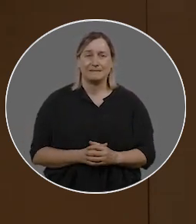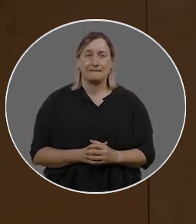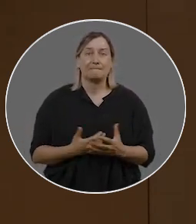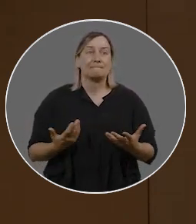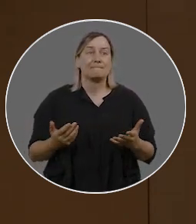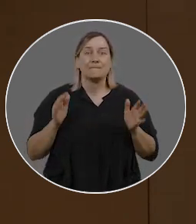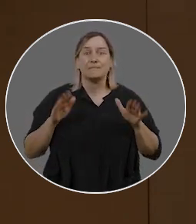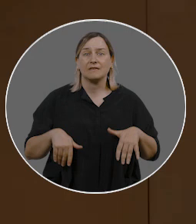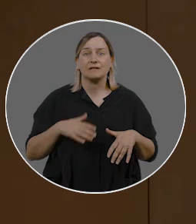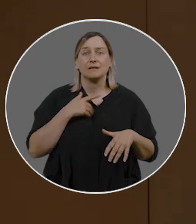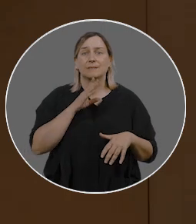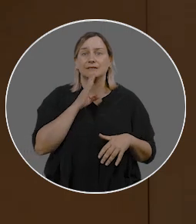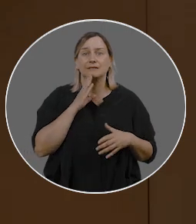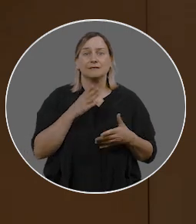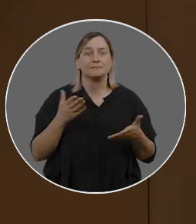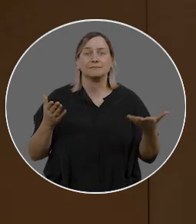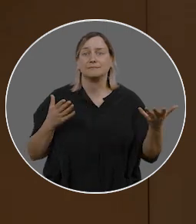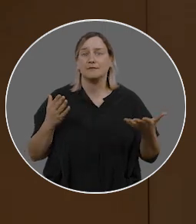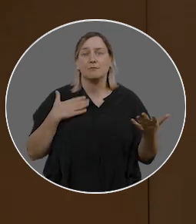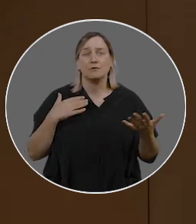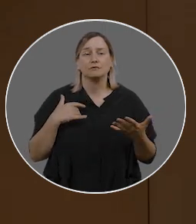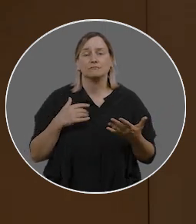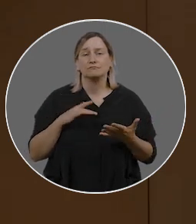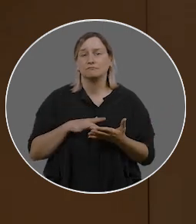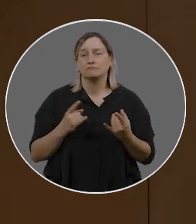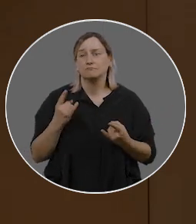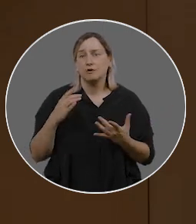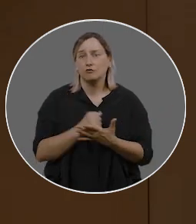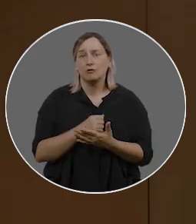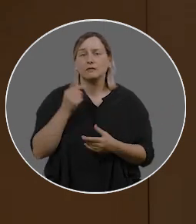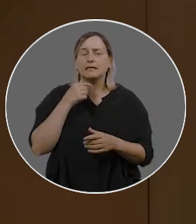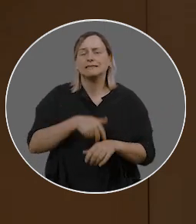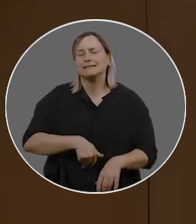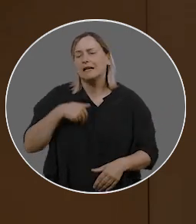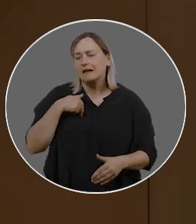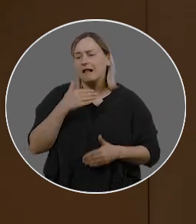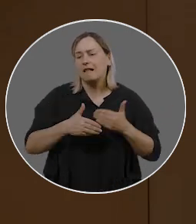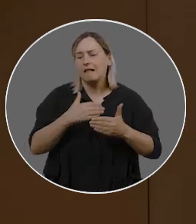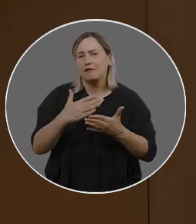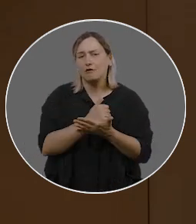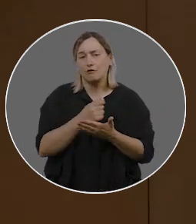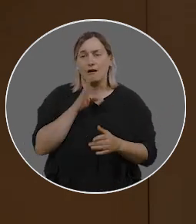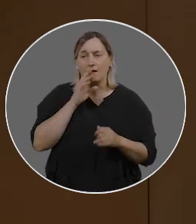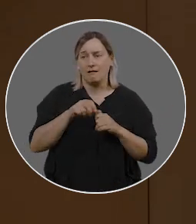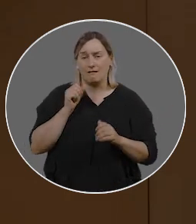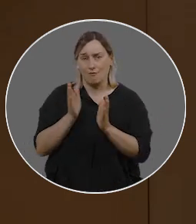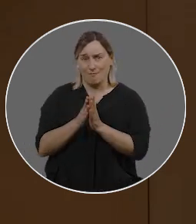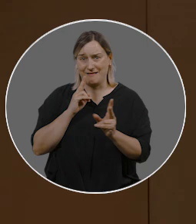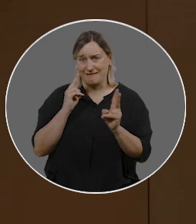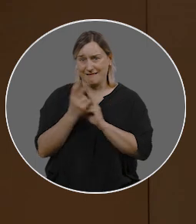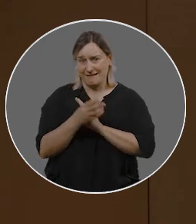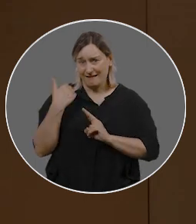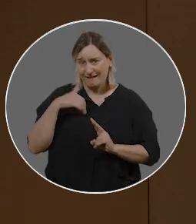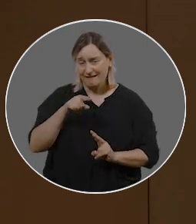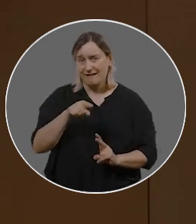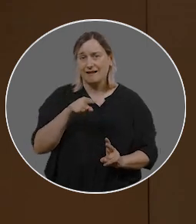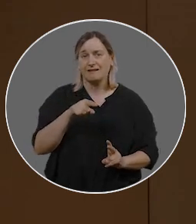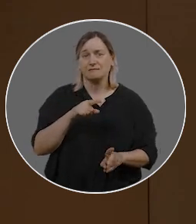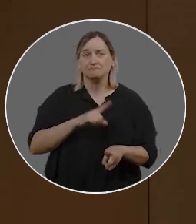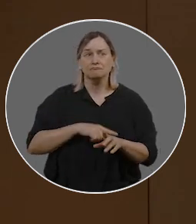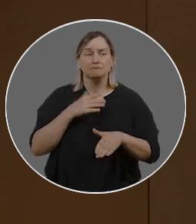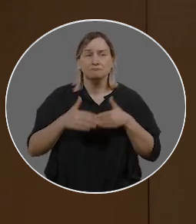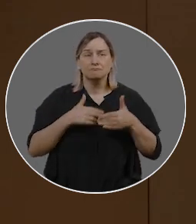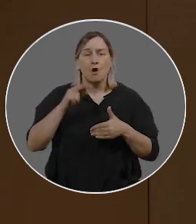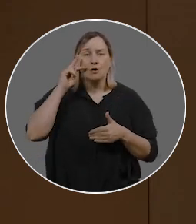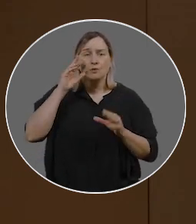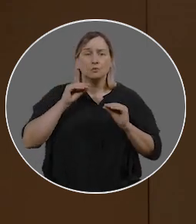Llavors, clar, et pots trobar de tot, no? Et pots trobar de tot. Jo crec que en general s'ha avançat molt, una mica com deia la Txell, que ha anat avançant